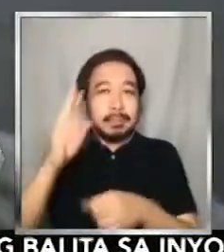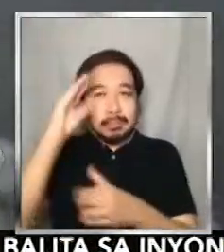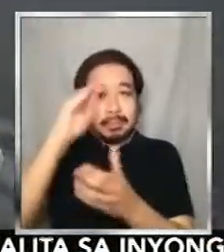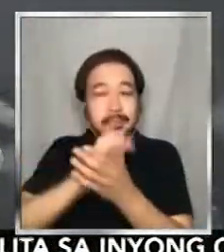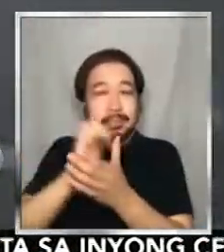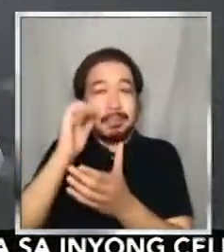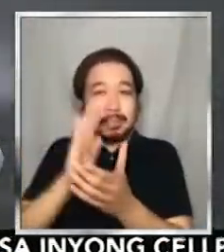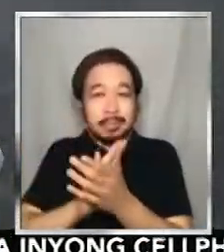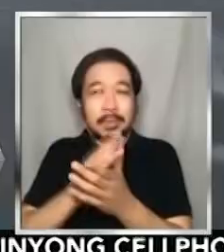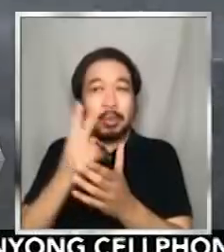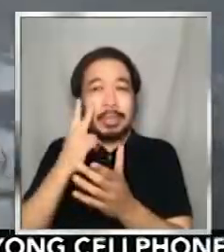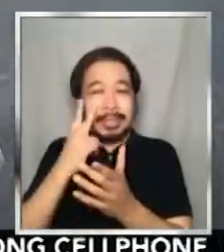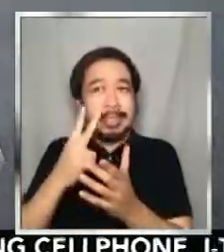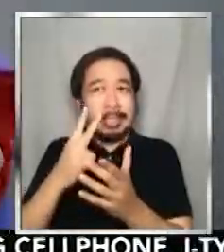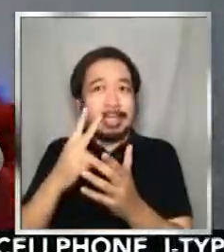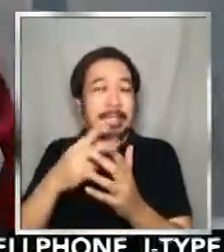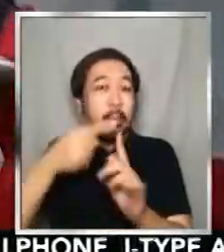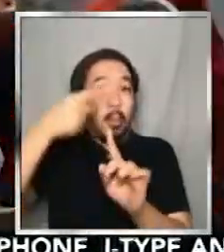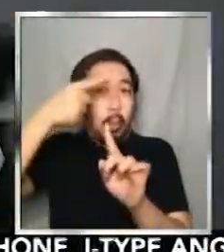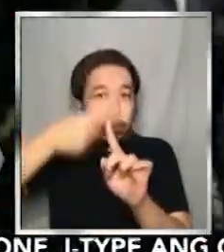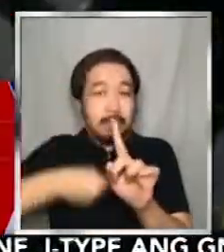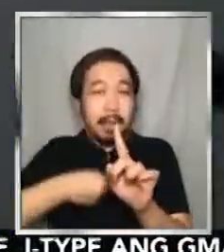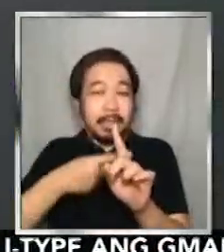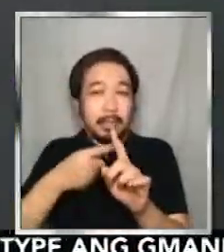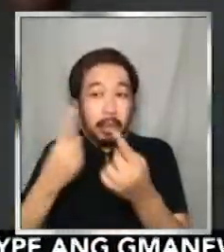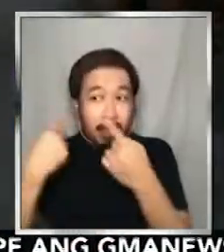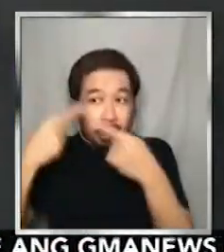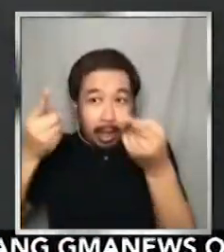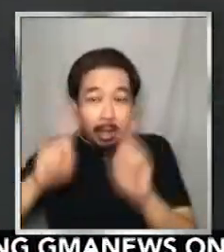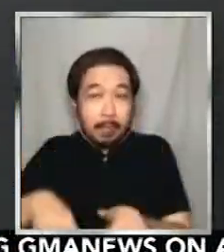habang umiiral ang enhanced community quarantine sa Metro Manila.